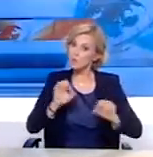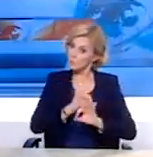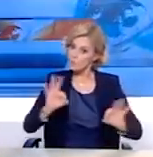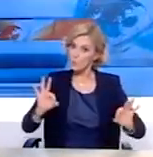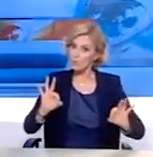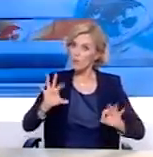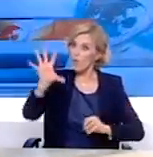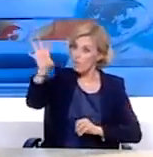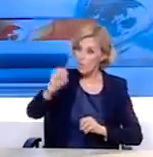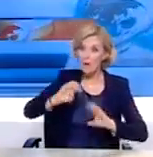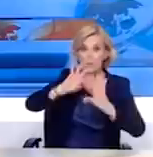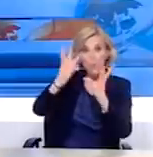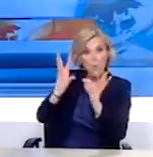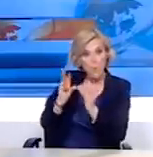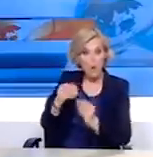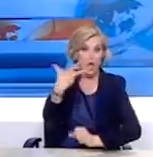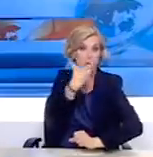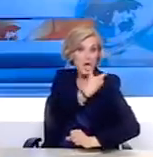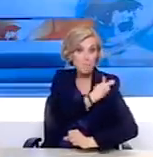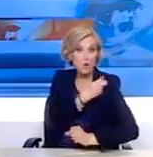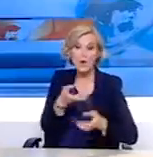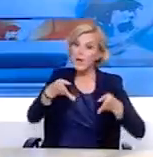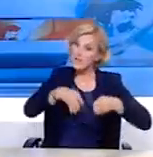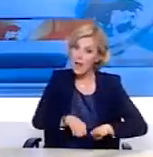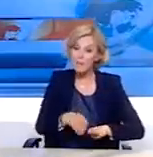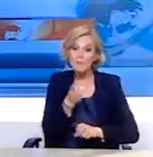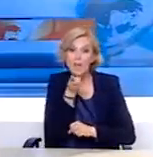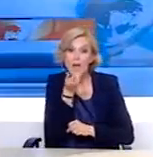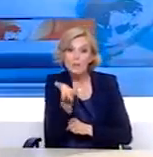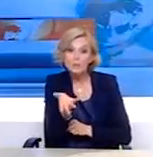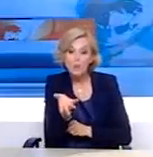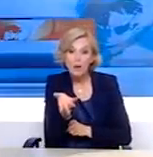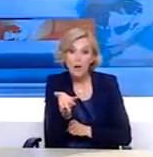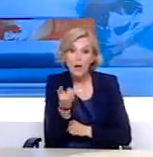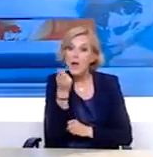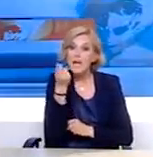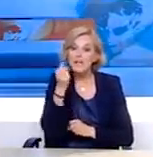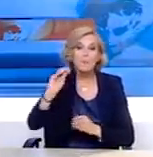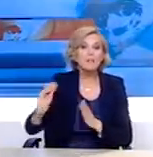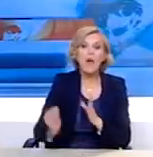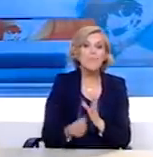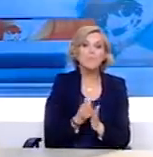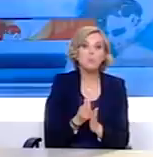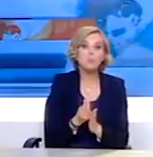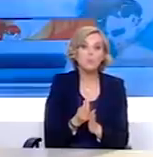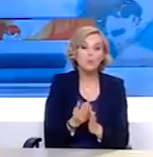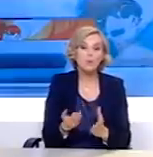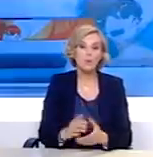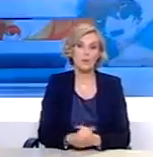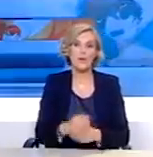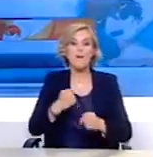τις απαιτούμενες δόσεις και να καλύψει το κόστος της αυξημένης ζήτησης με ξεχωριστό κονδύλι χωρίς clawback?